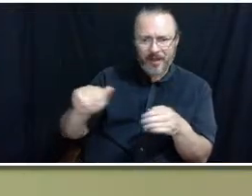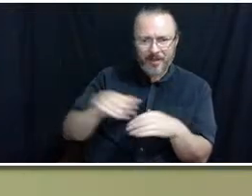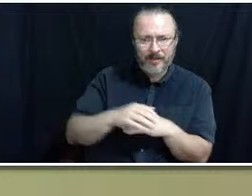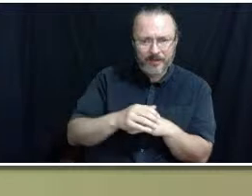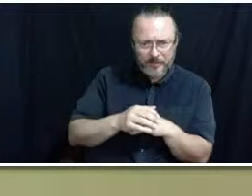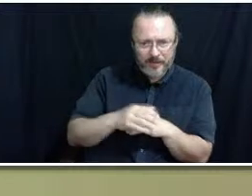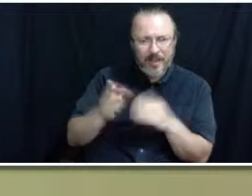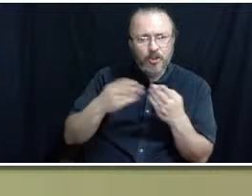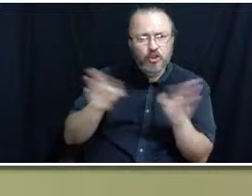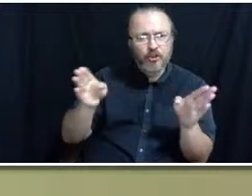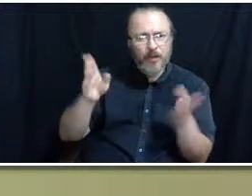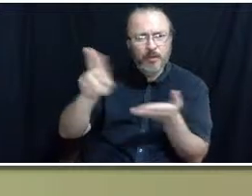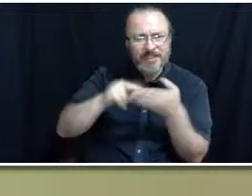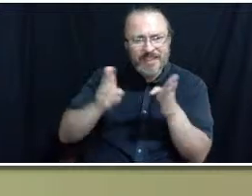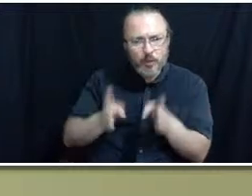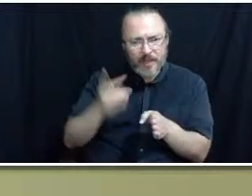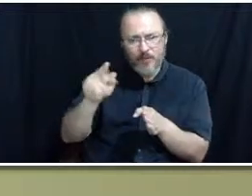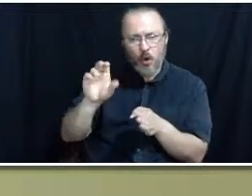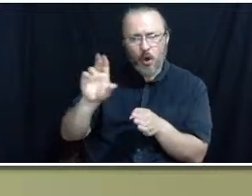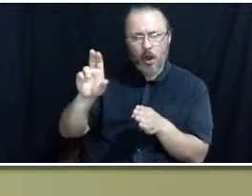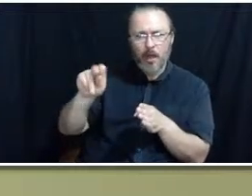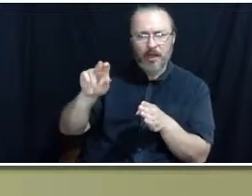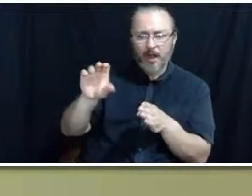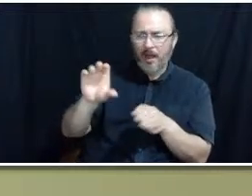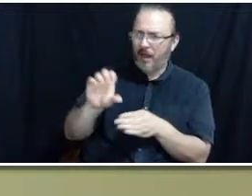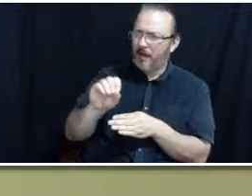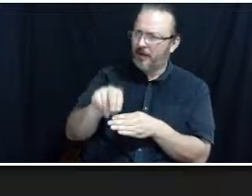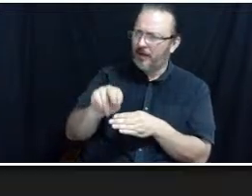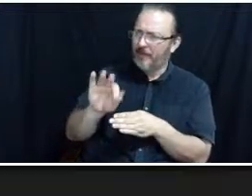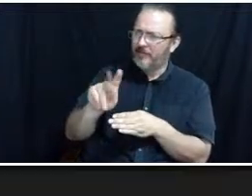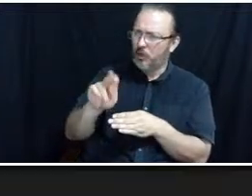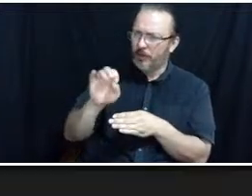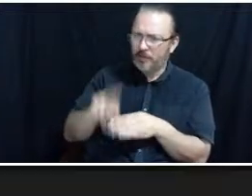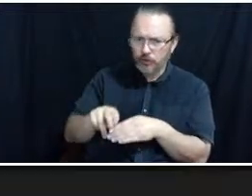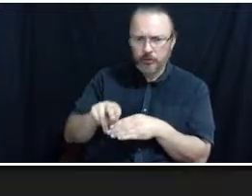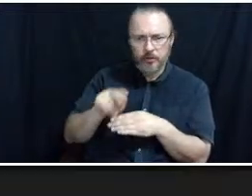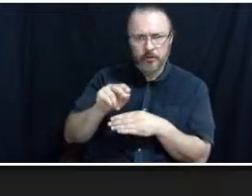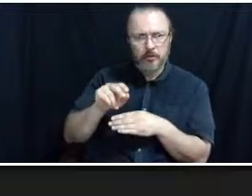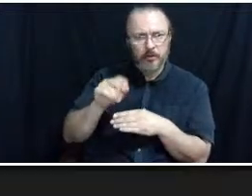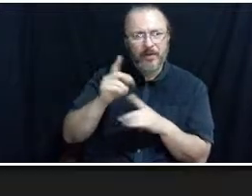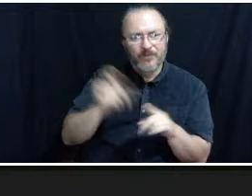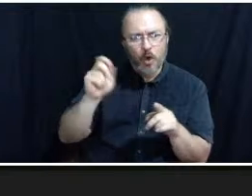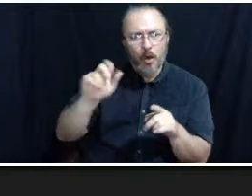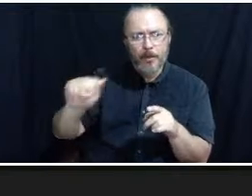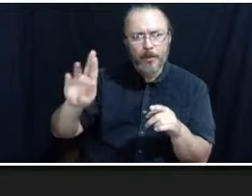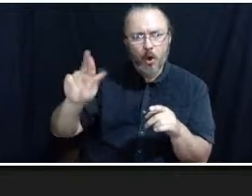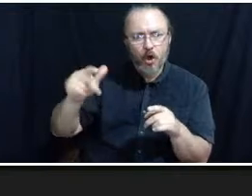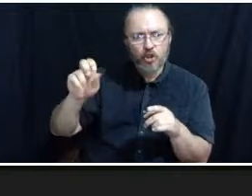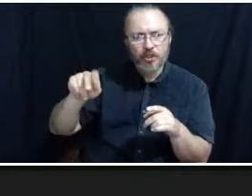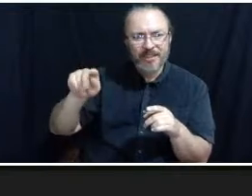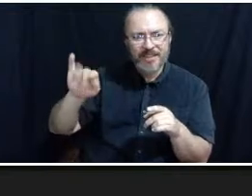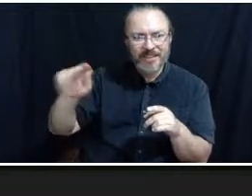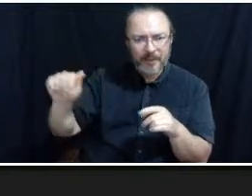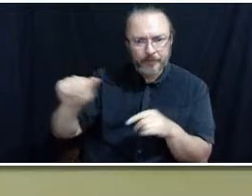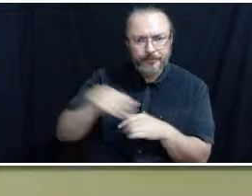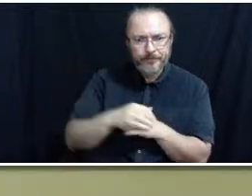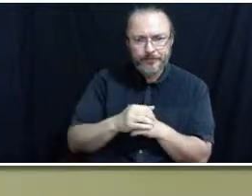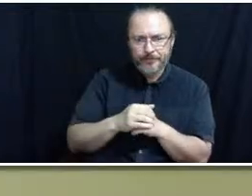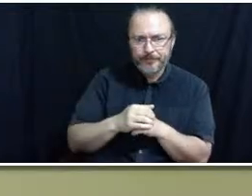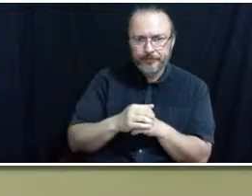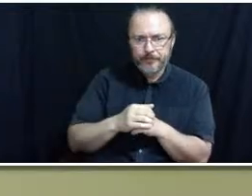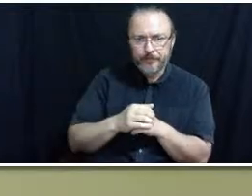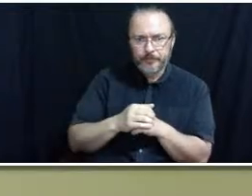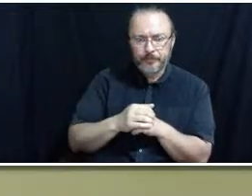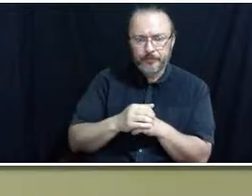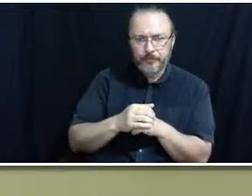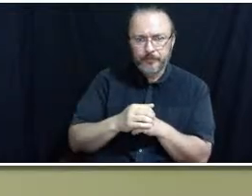la deuxième intervenante, Sonia Alesso, qui est secrétaire générale de la Confédération des travailleurs de l'éducation de la République argentine. Son